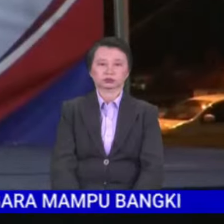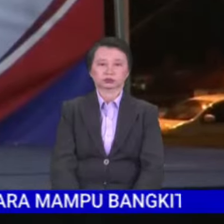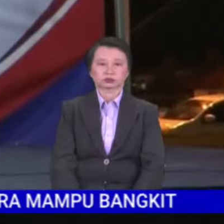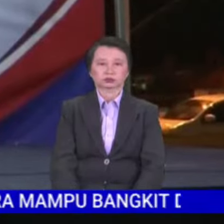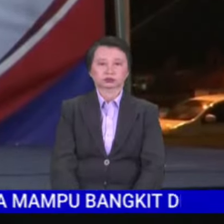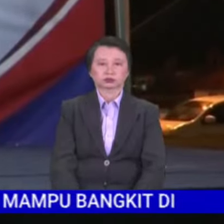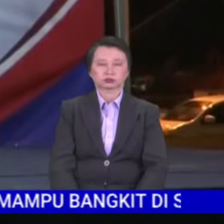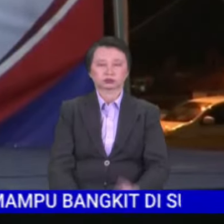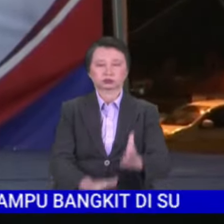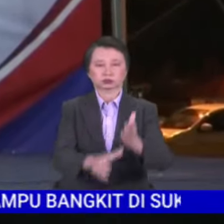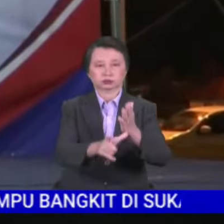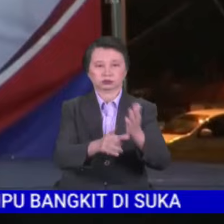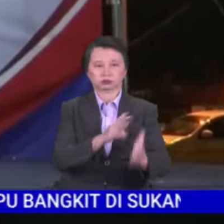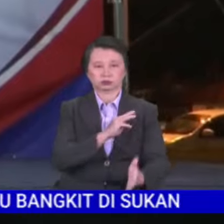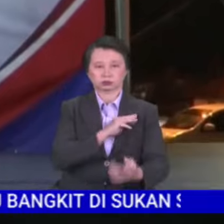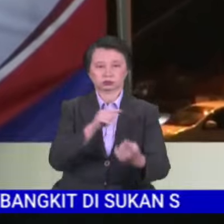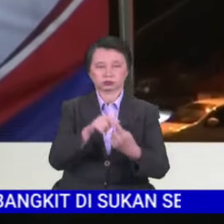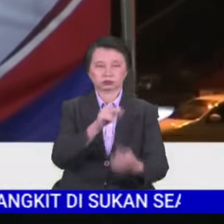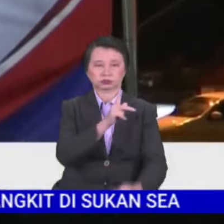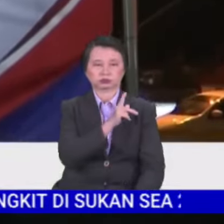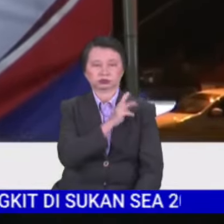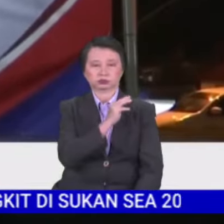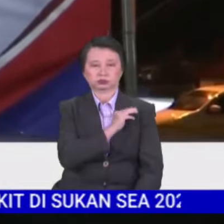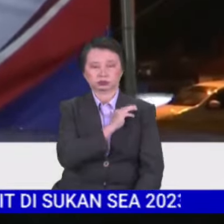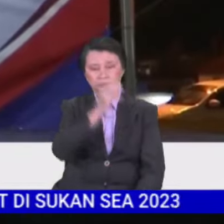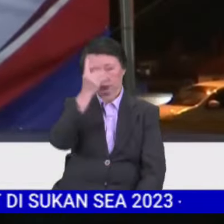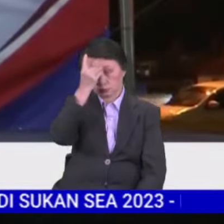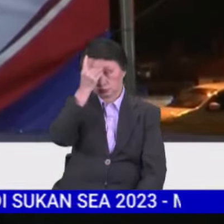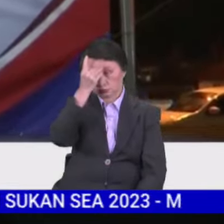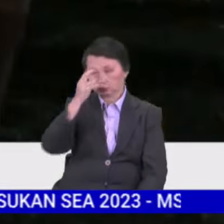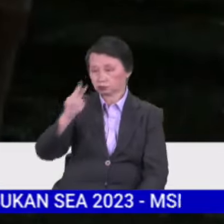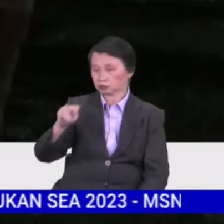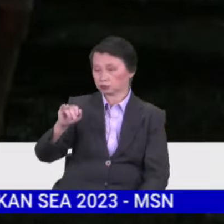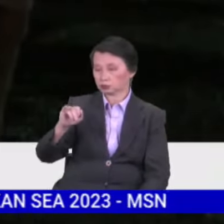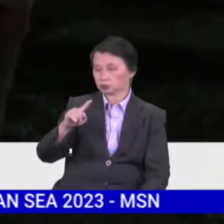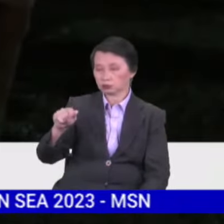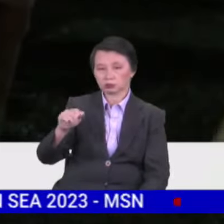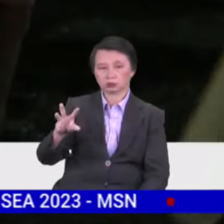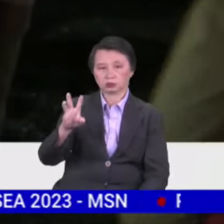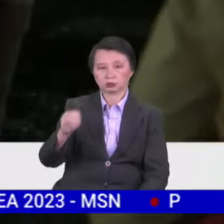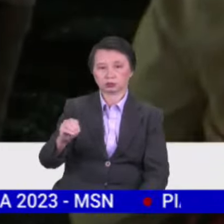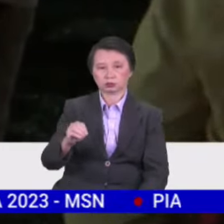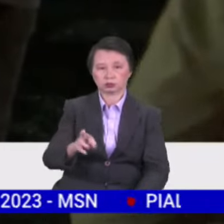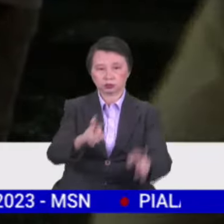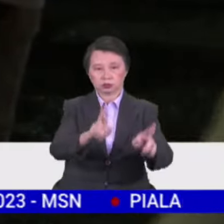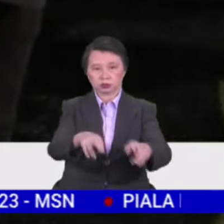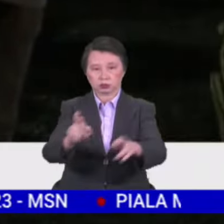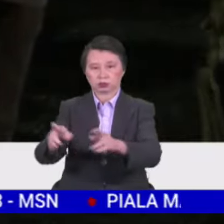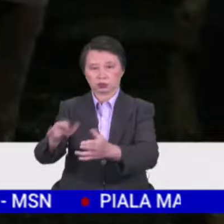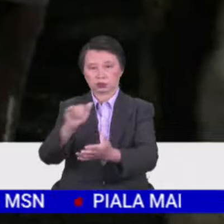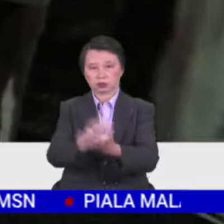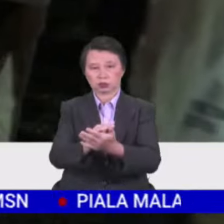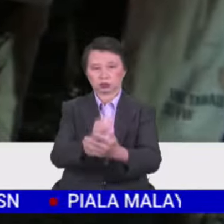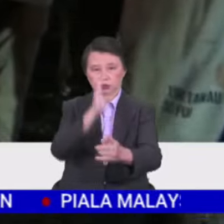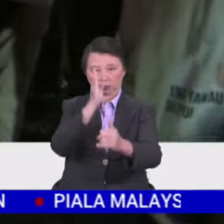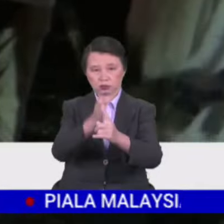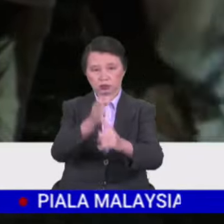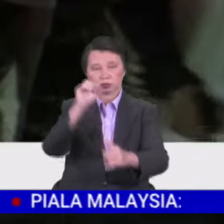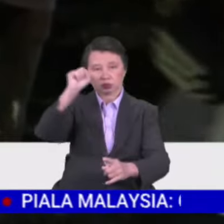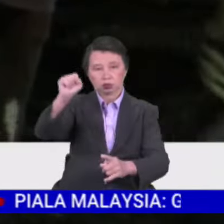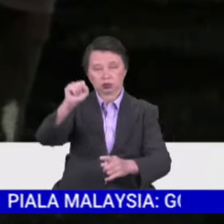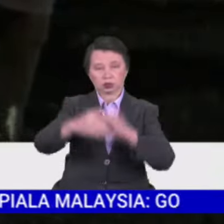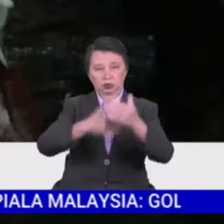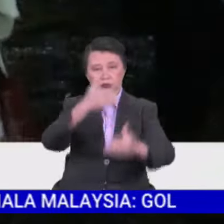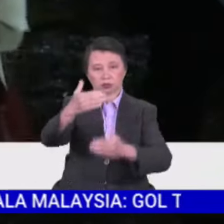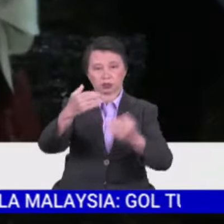Menurut pembantu menteri kepada Ketua Menteri Datuk Nizam Abu Bakar Titingan, antara perancangan tersebut ialah 7 Sabah Maju